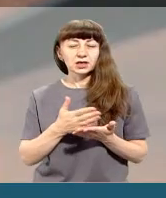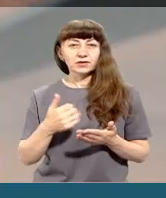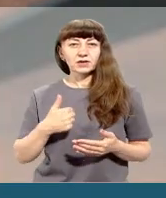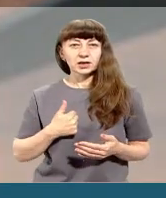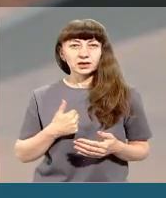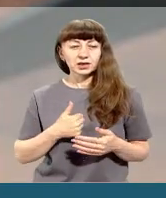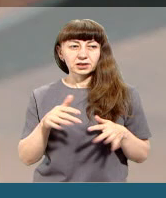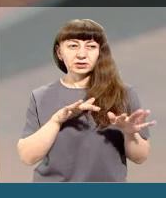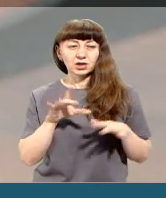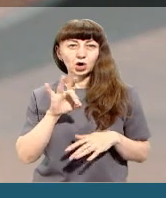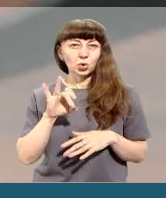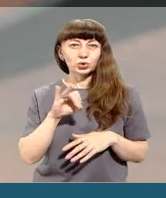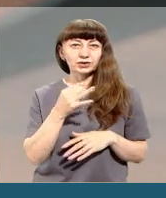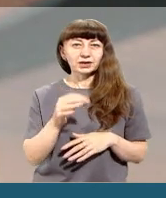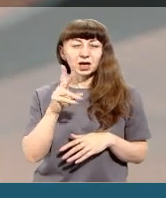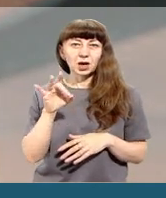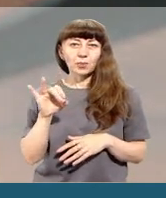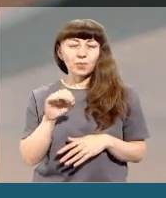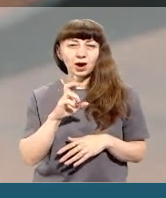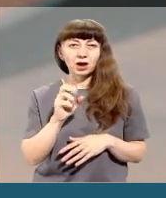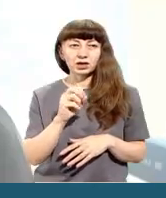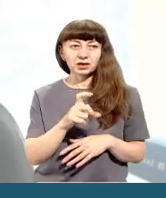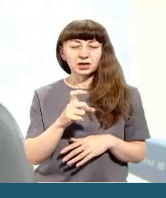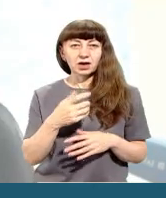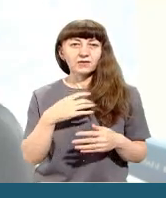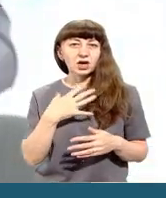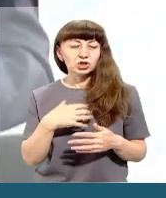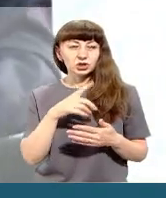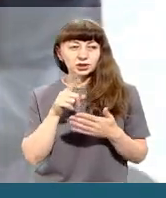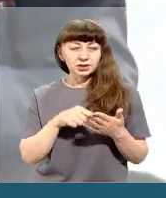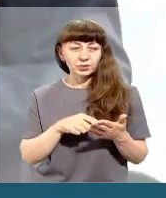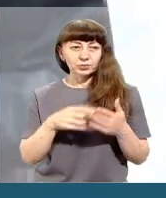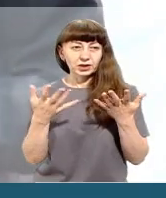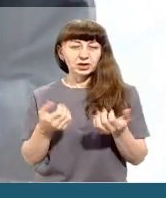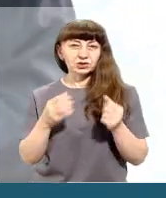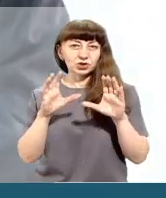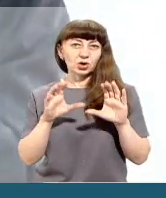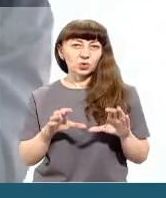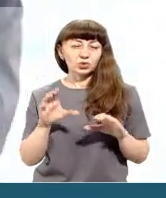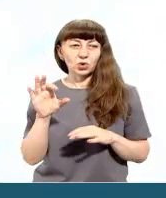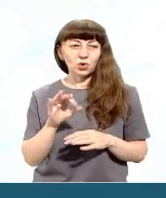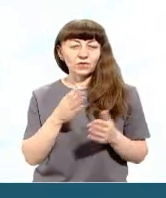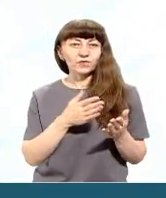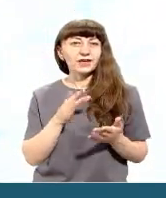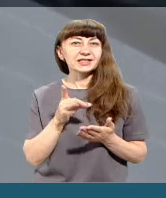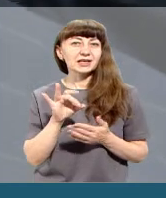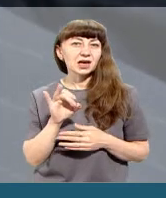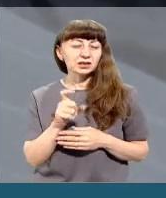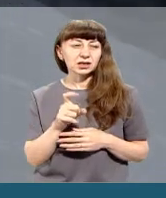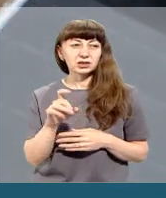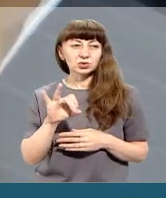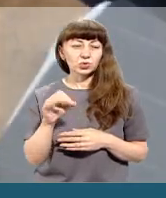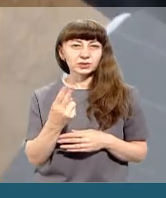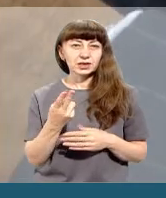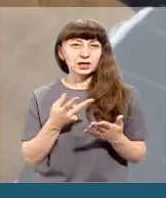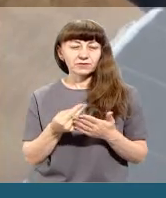боевых действий Нагорного Карабаха. Актуальными темами стали принятие закона о ветеранах, воспитательная работа среди молодежи, а также